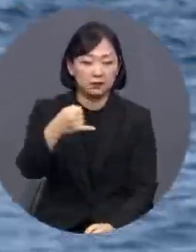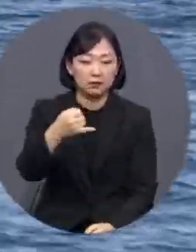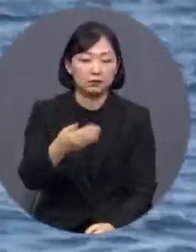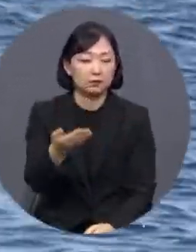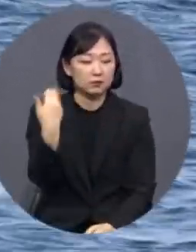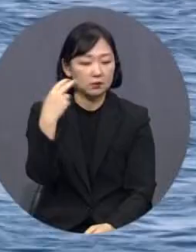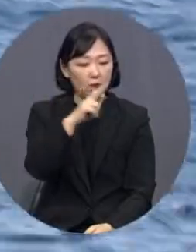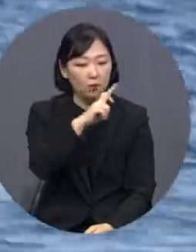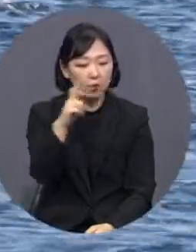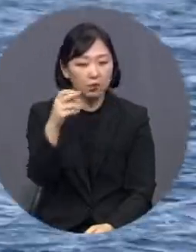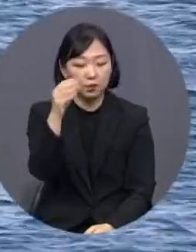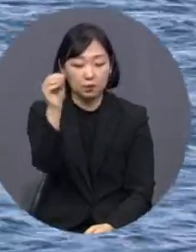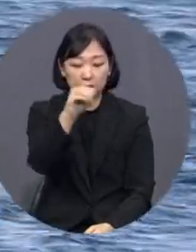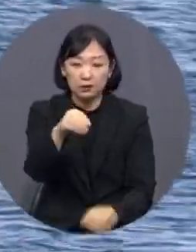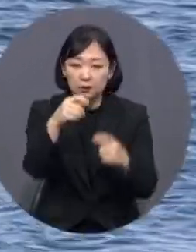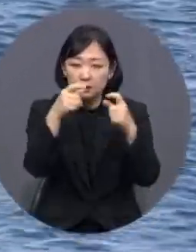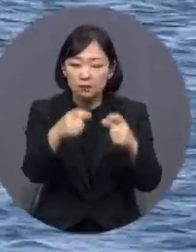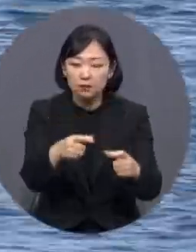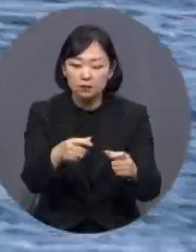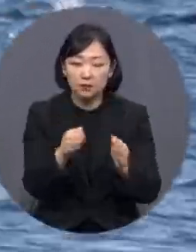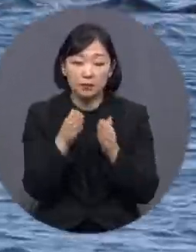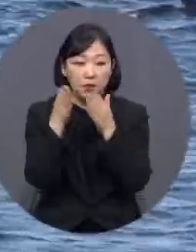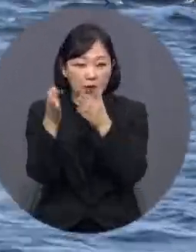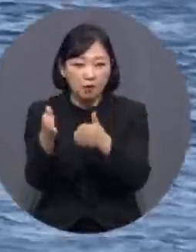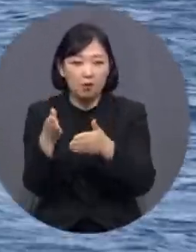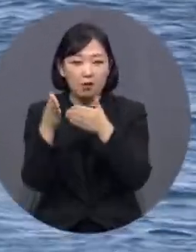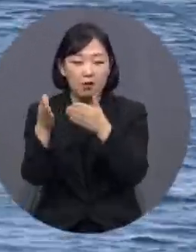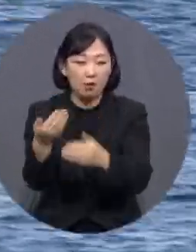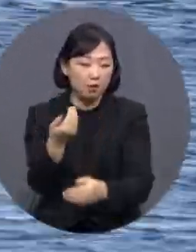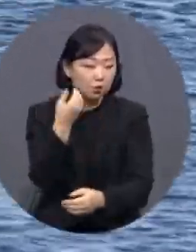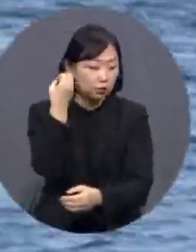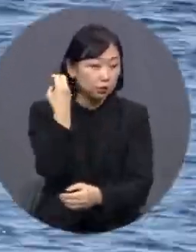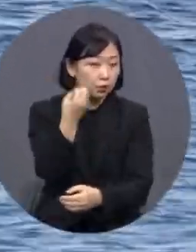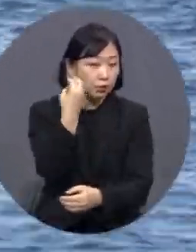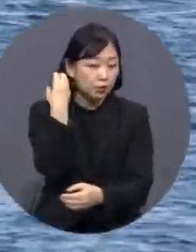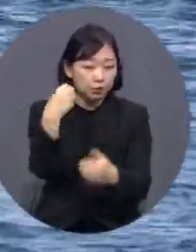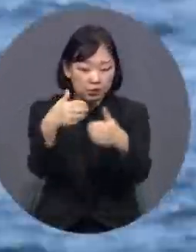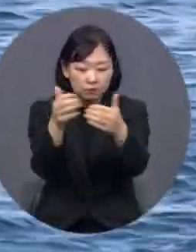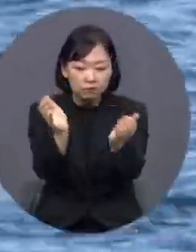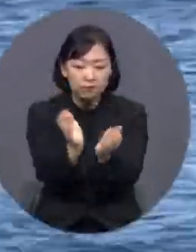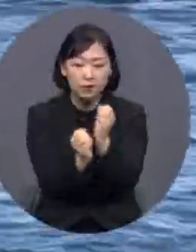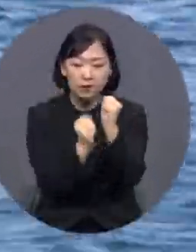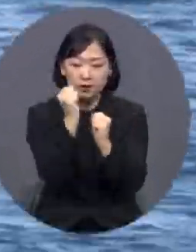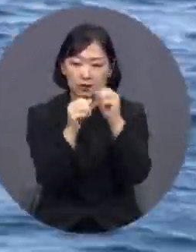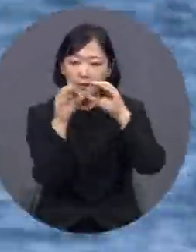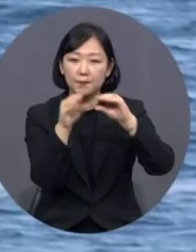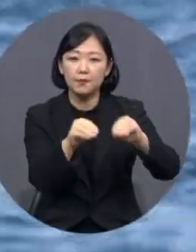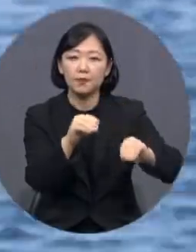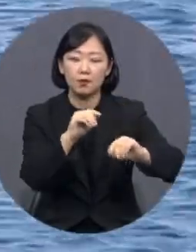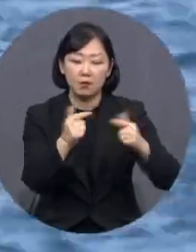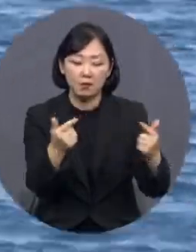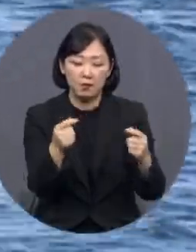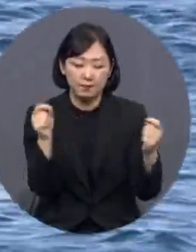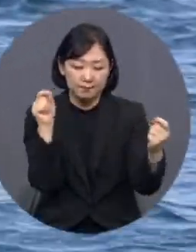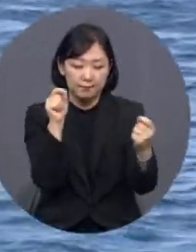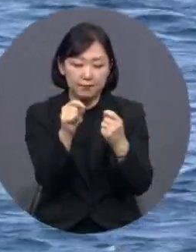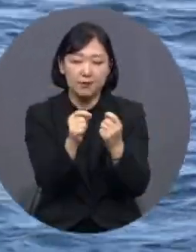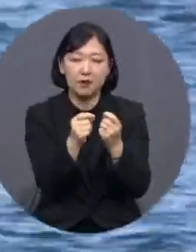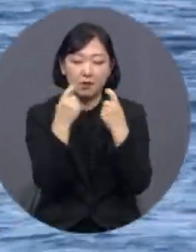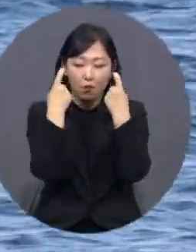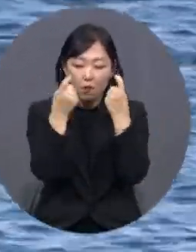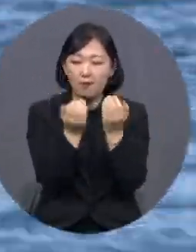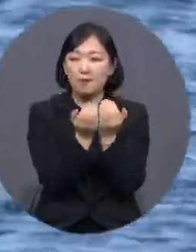오전 서귀포시 대정읍 앞바다에서 헤엄치는 제주 남방 큰 돌고래 무리에 엔진을 끄지 않고 가까이 접근한